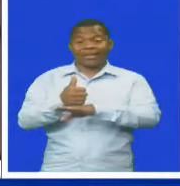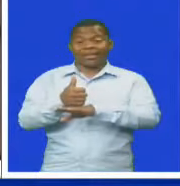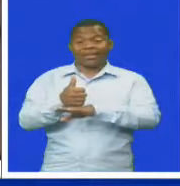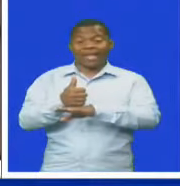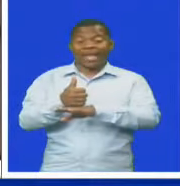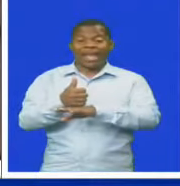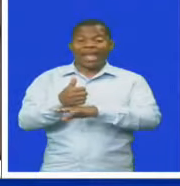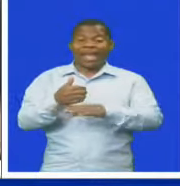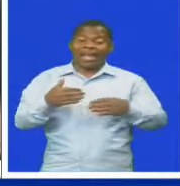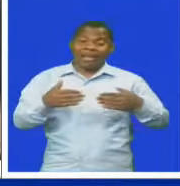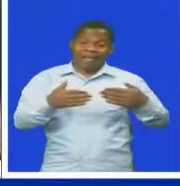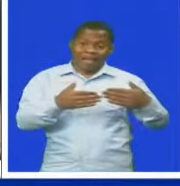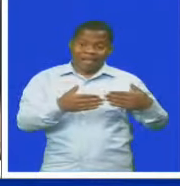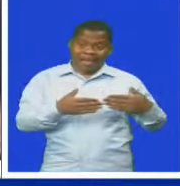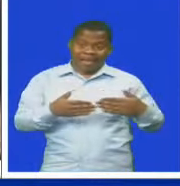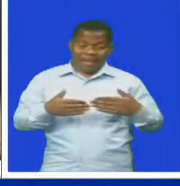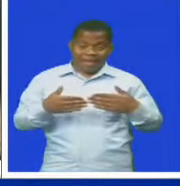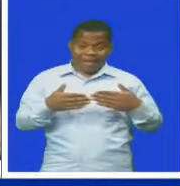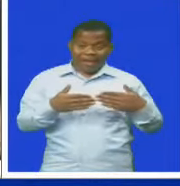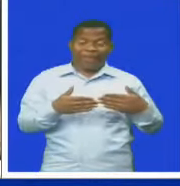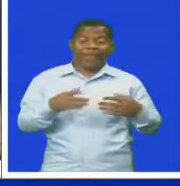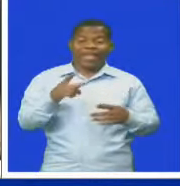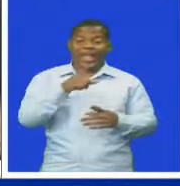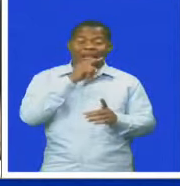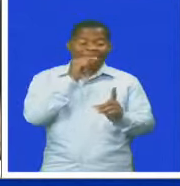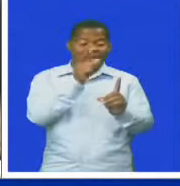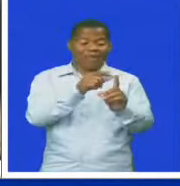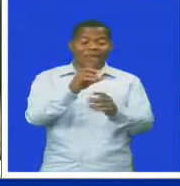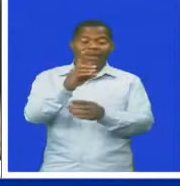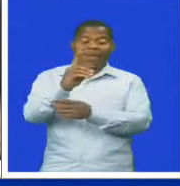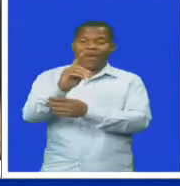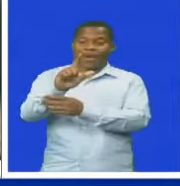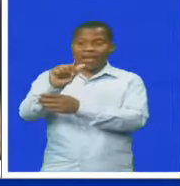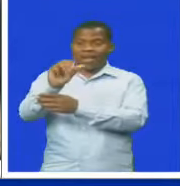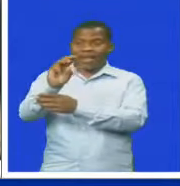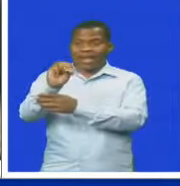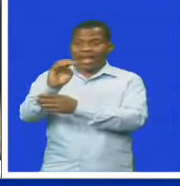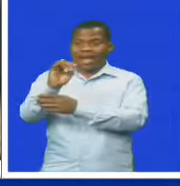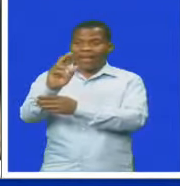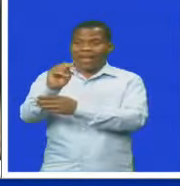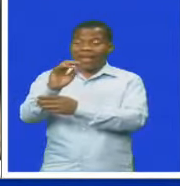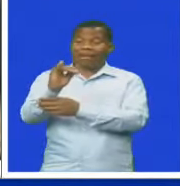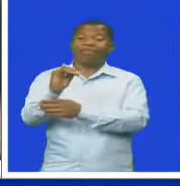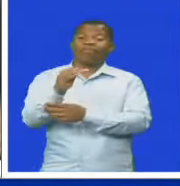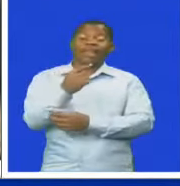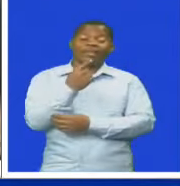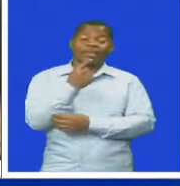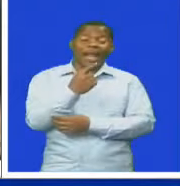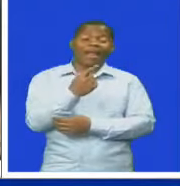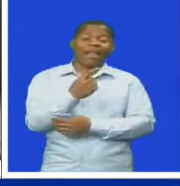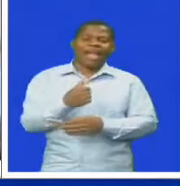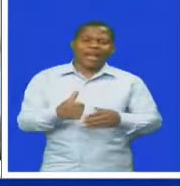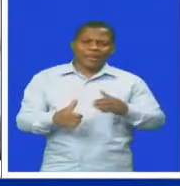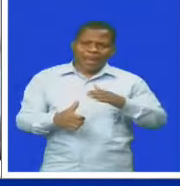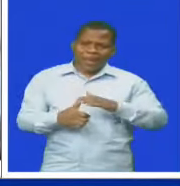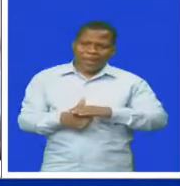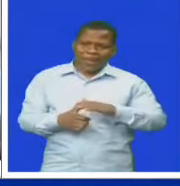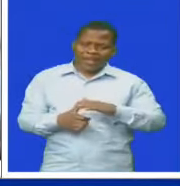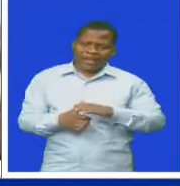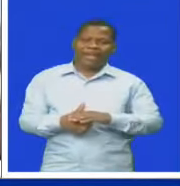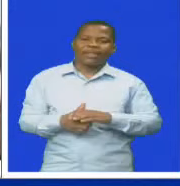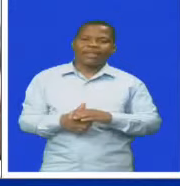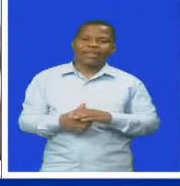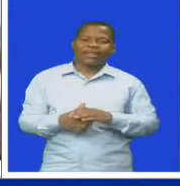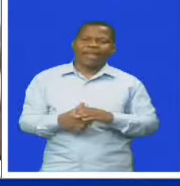eveni Swaziland Animal Welfare ngoze ngiphile Dlamini uthi kumcoka kakhulu ukucinisekisa ukuthi tinja tinawo